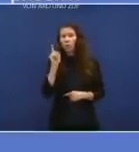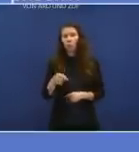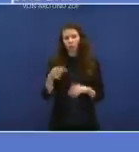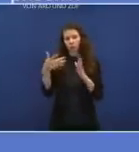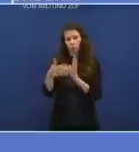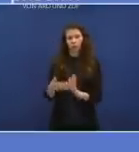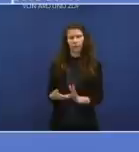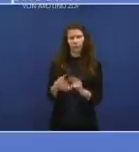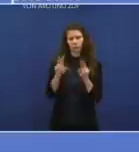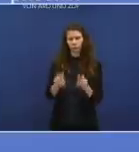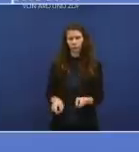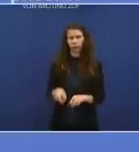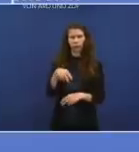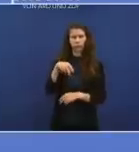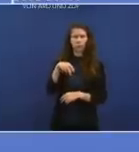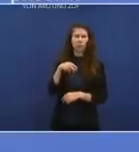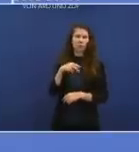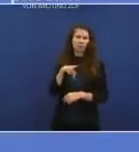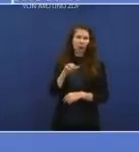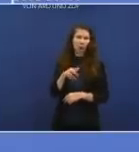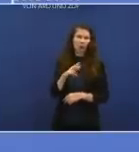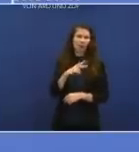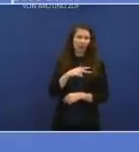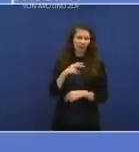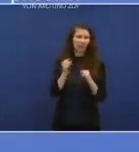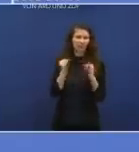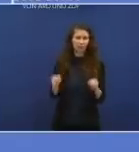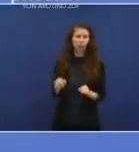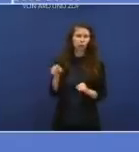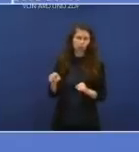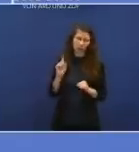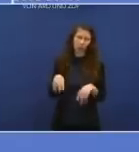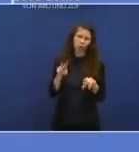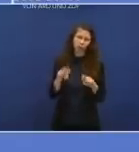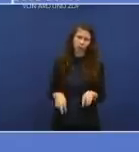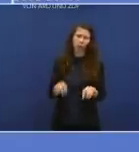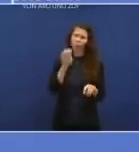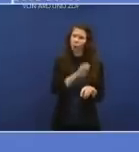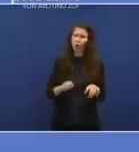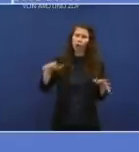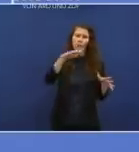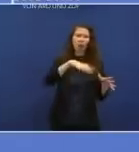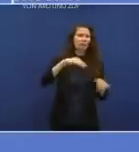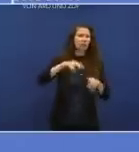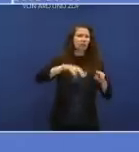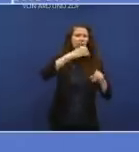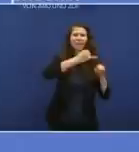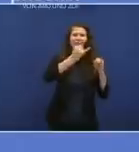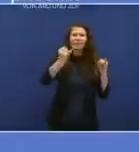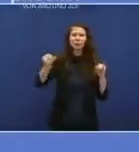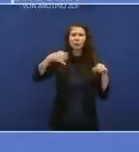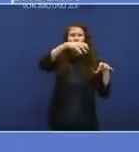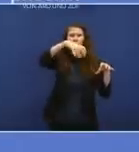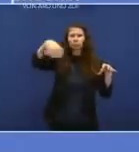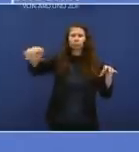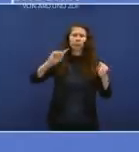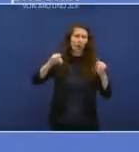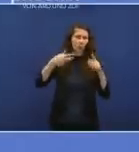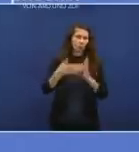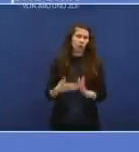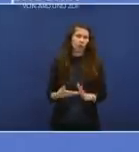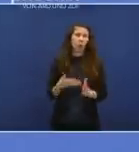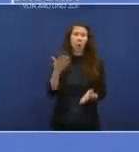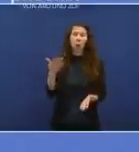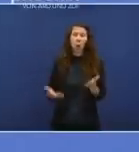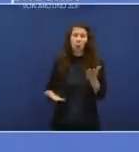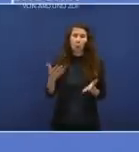PAI auch gemacht und auf europäischer Ebene von den anderen Instituten, ob ein Fall tatsächlich